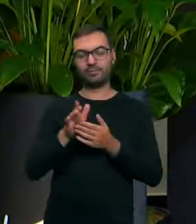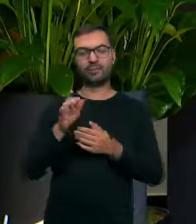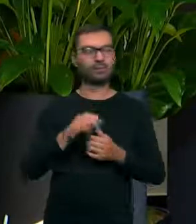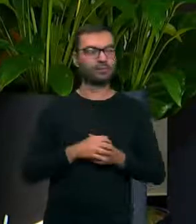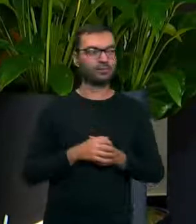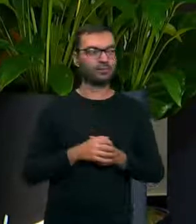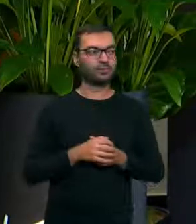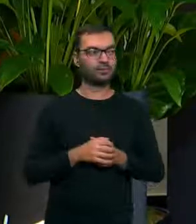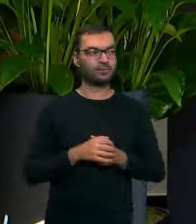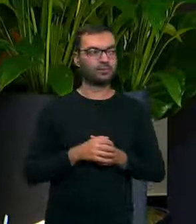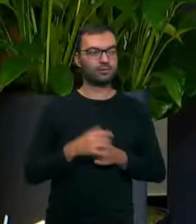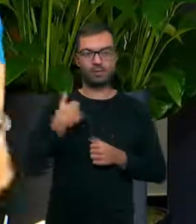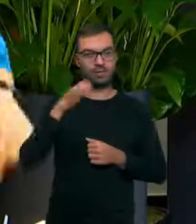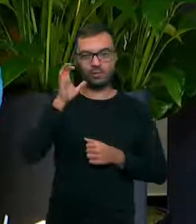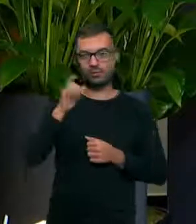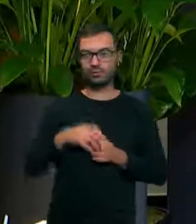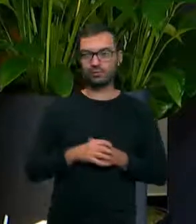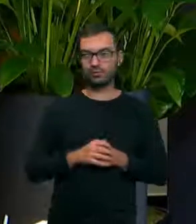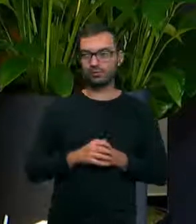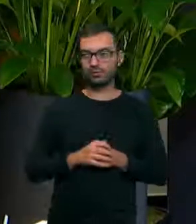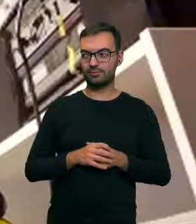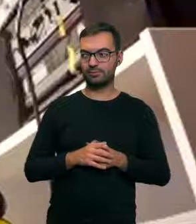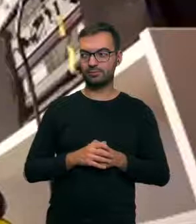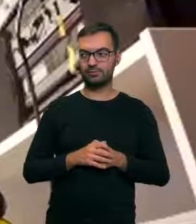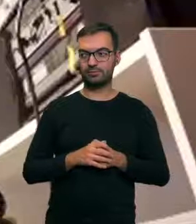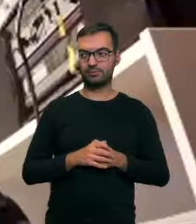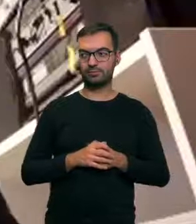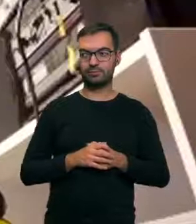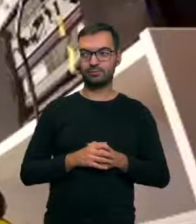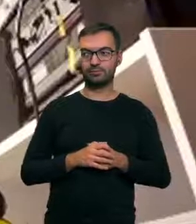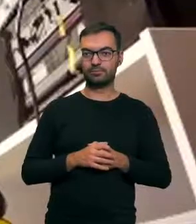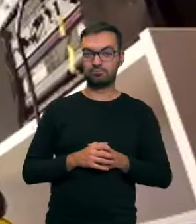ale ja jeszcze pana Cezarego nie słyszę.